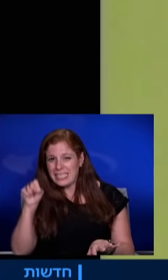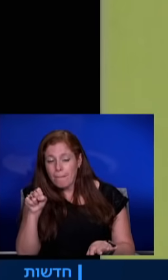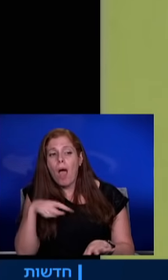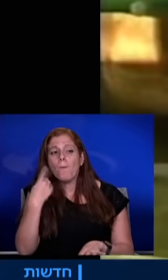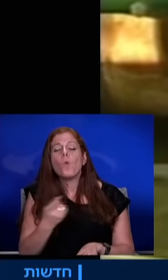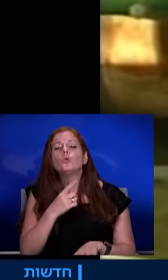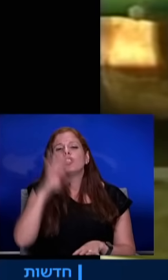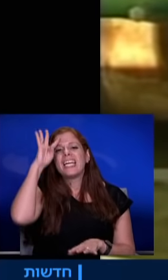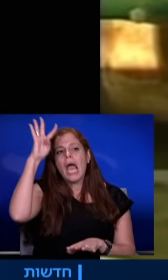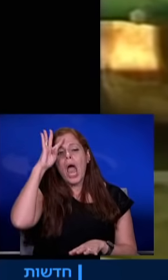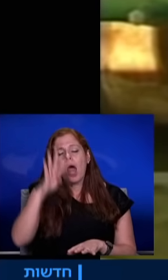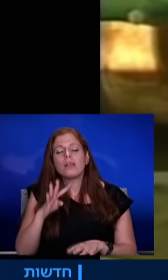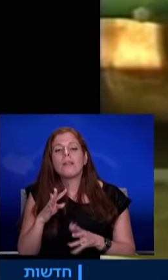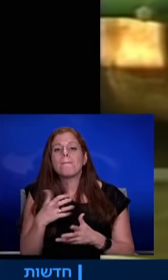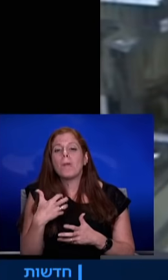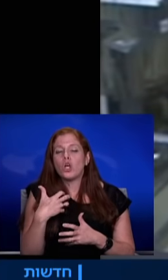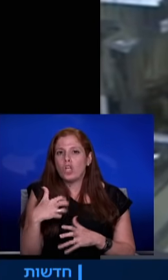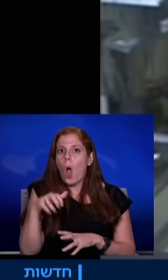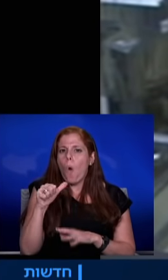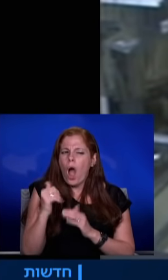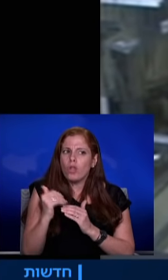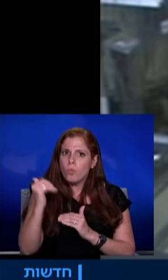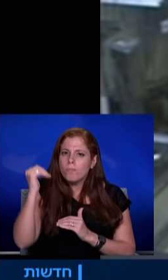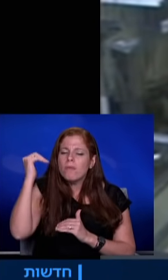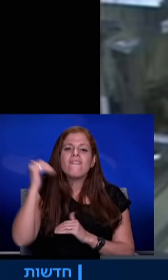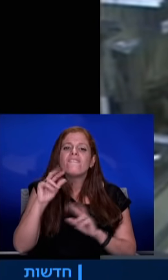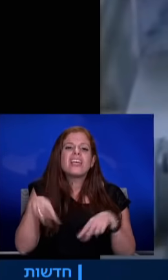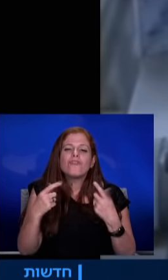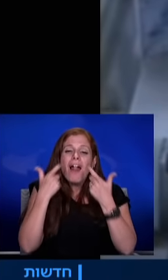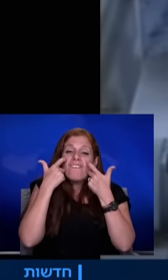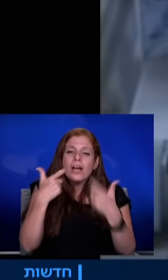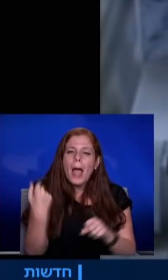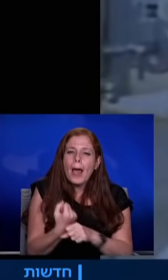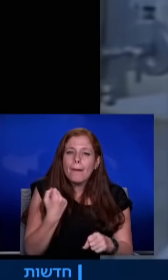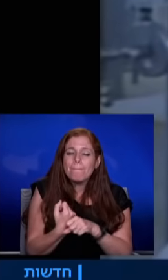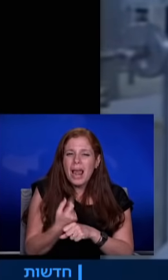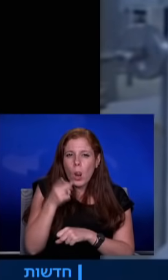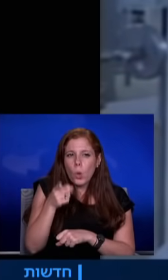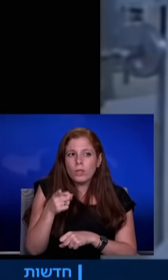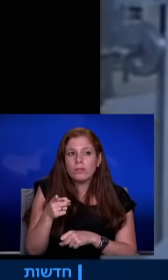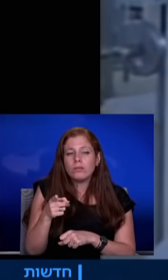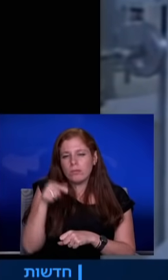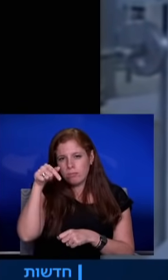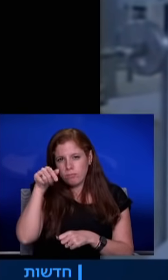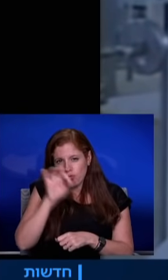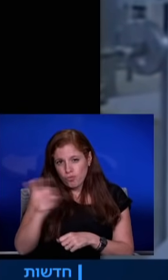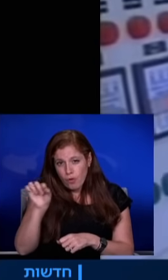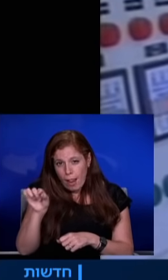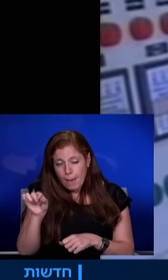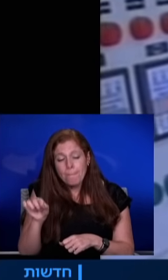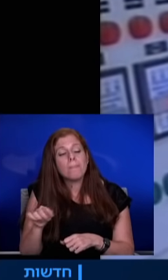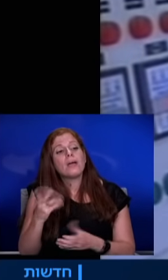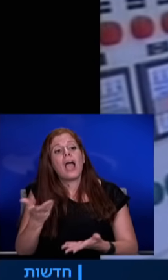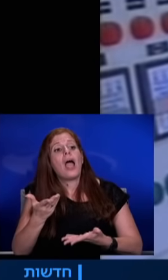מעשירה אורניום בכמות גבוהה ולא מאפשרת לסוכנות לפקח על הפעילות במתקנים הגרעיניים שלה. כך למשל לא קיבלה